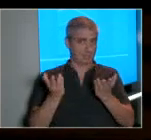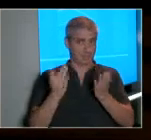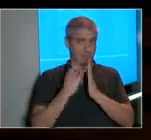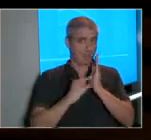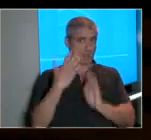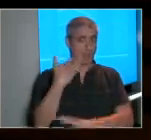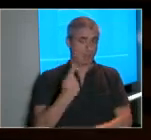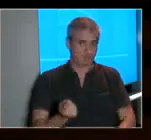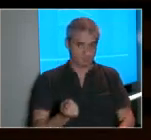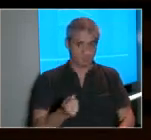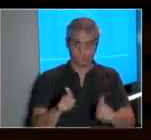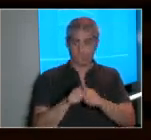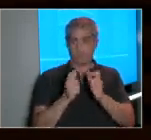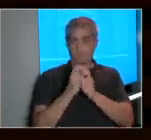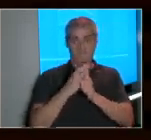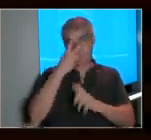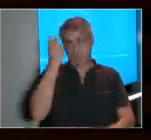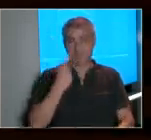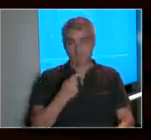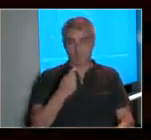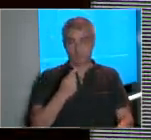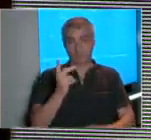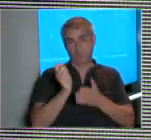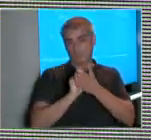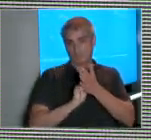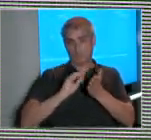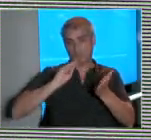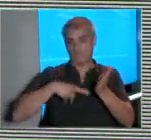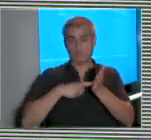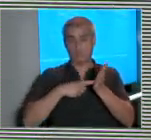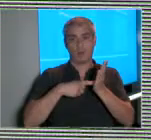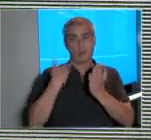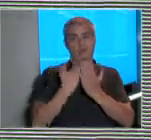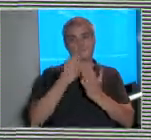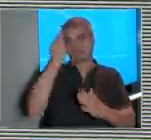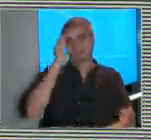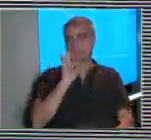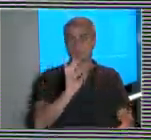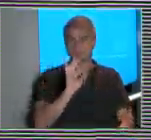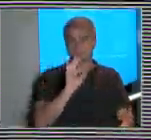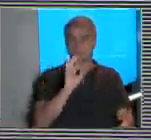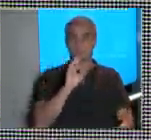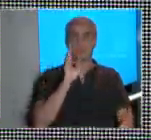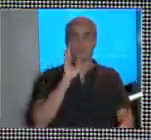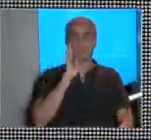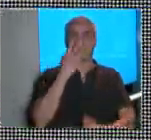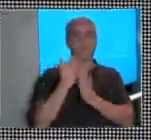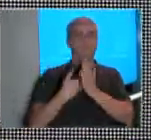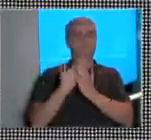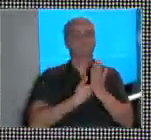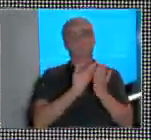לחוק הלאום? אותן מפלגות ערביות שניסחו וחתמו על בצר רעיוני בארבעה